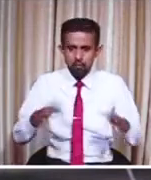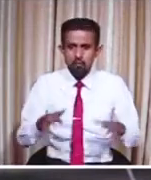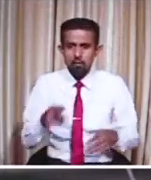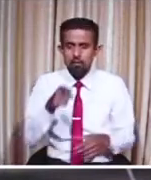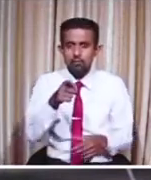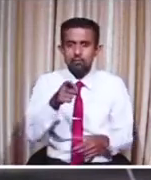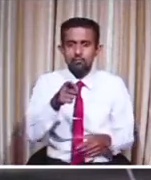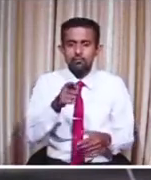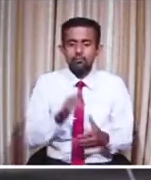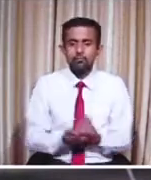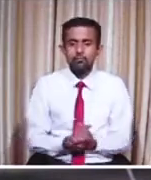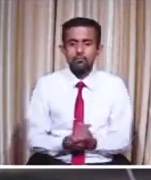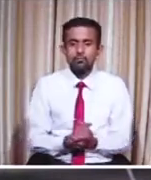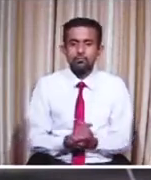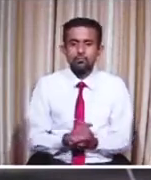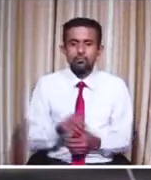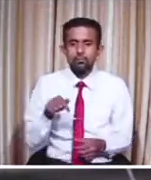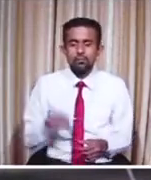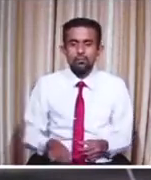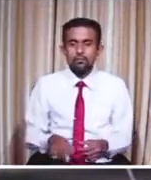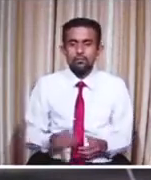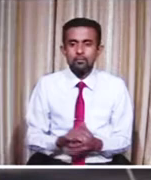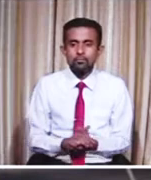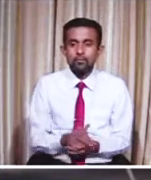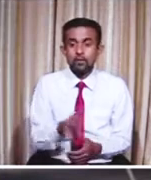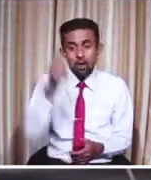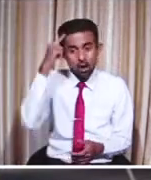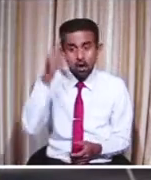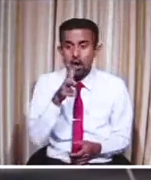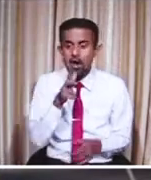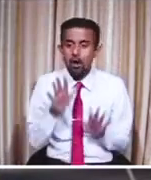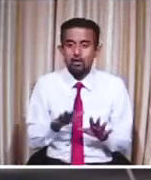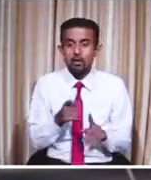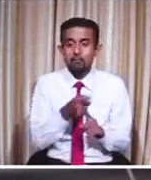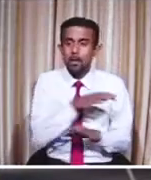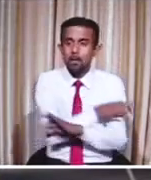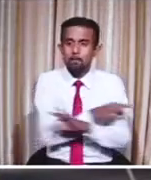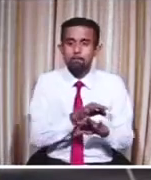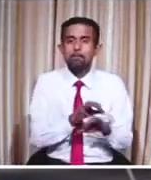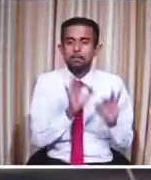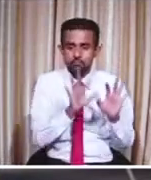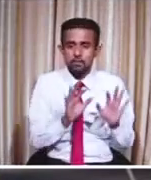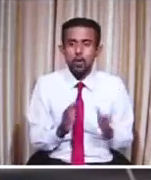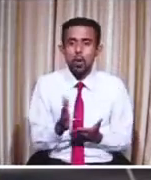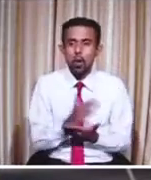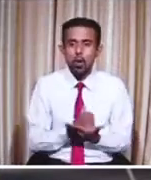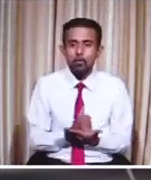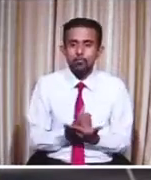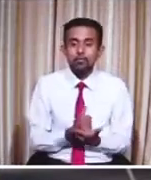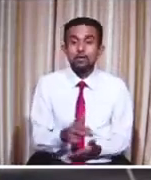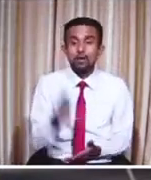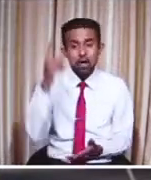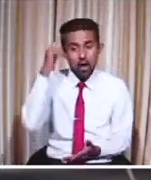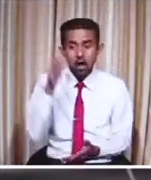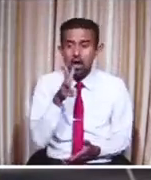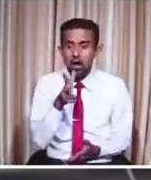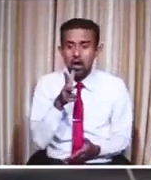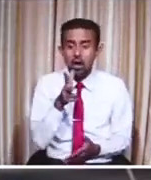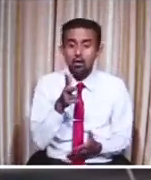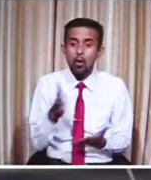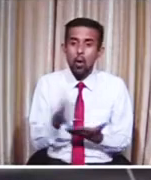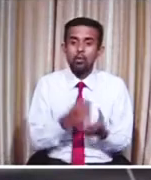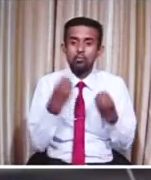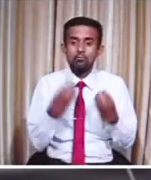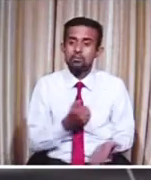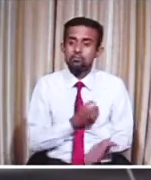bedi metikala. Mekap eh kaputa ini kan me arah plan ni kerana tamai siyal leben me. Eka puta tamai korahat di dekatnya anak